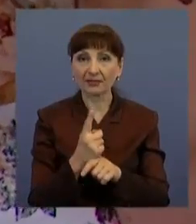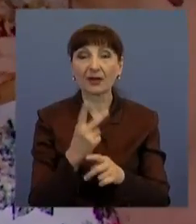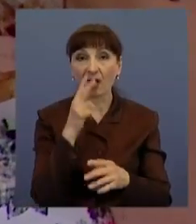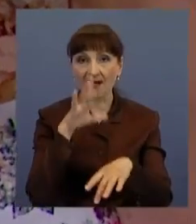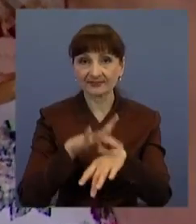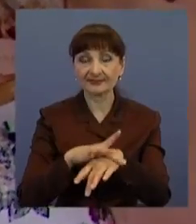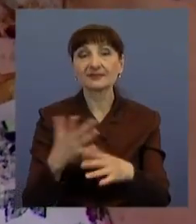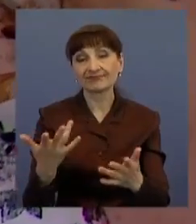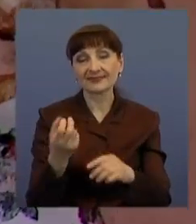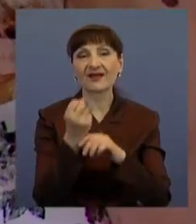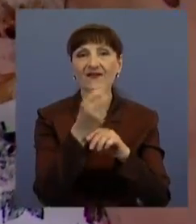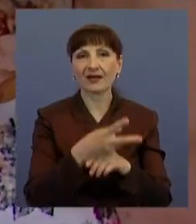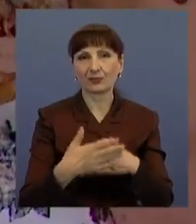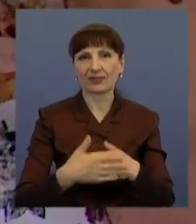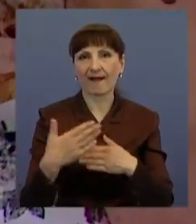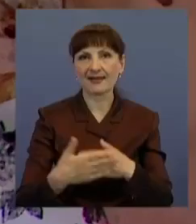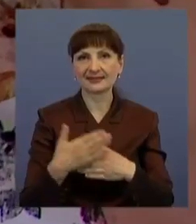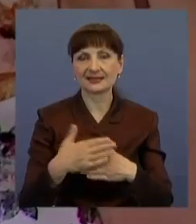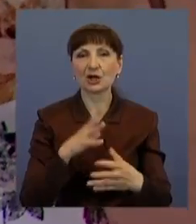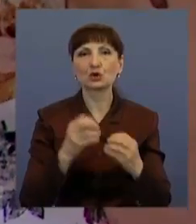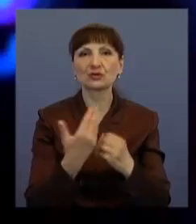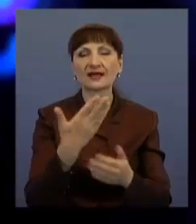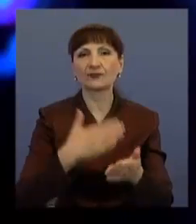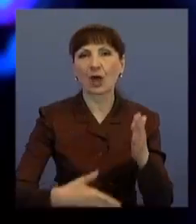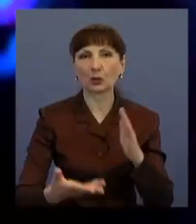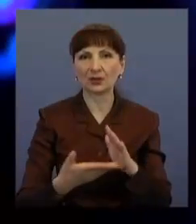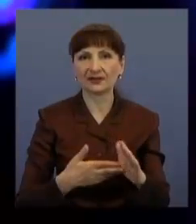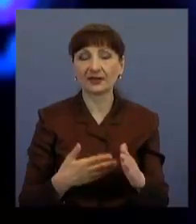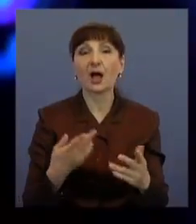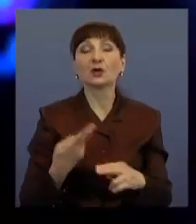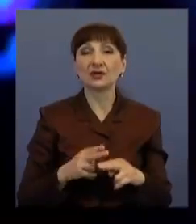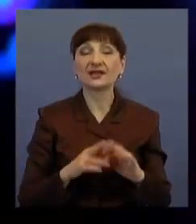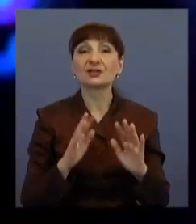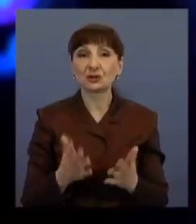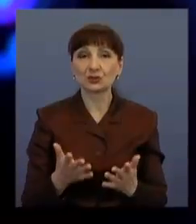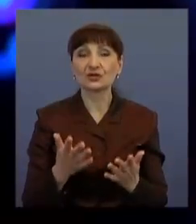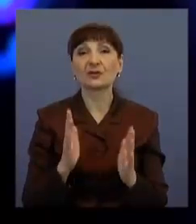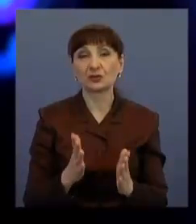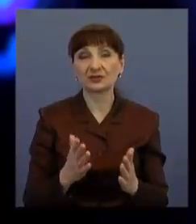уже наказано, то есть аннулировано результаты. Аннулировано, да. Но на этот случай,